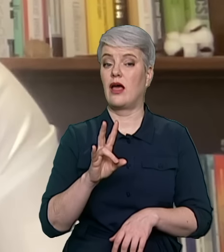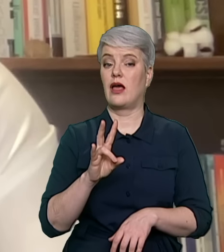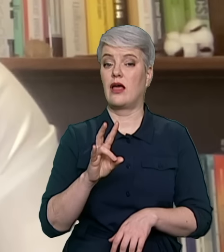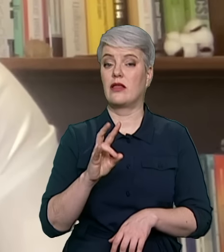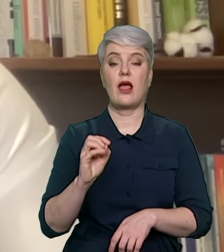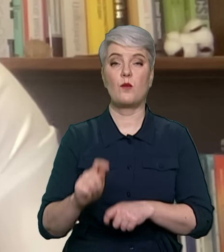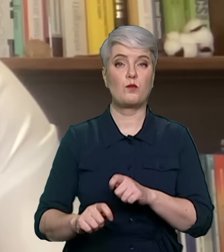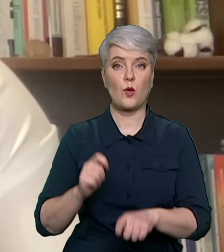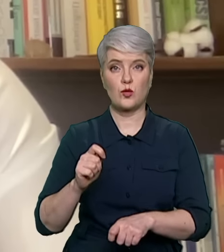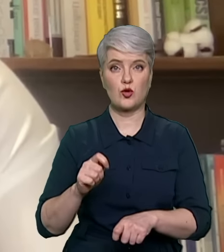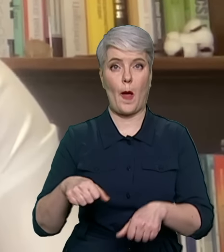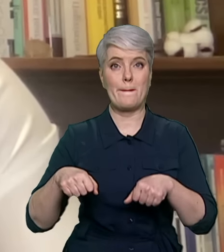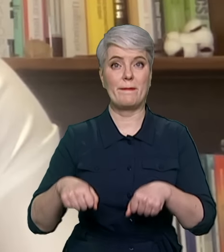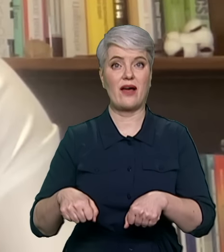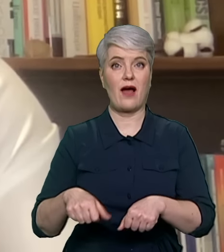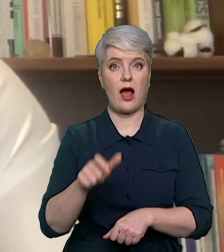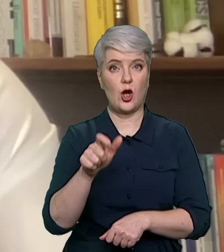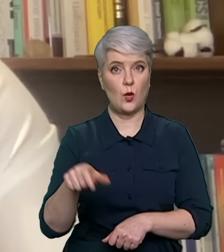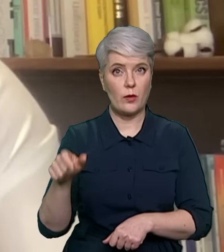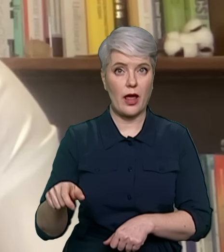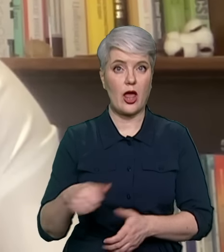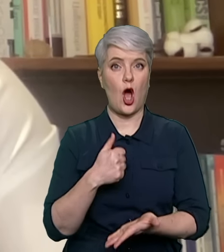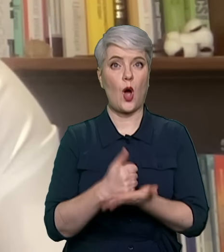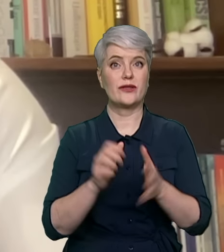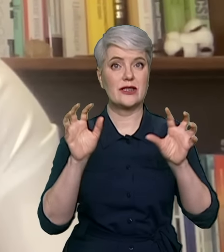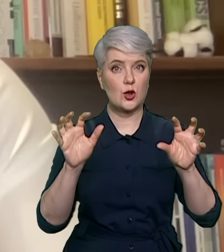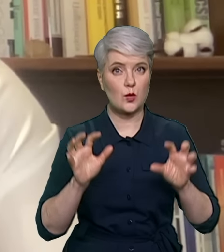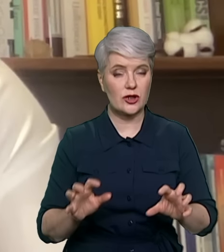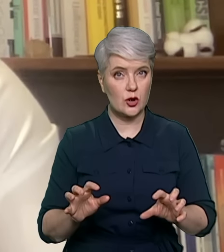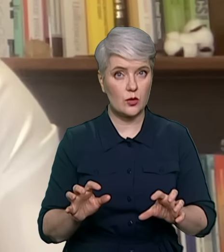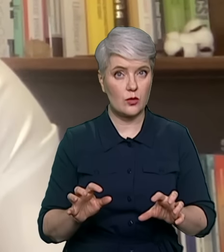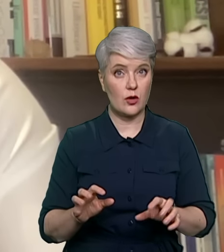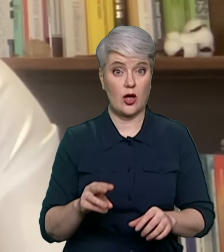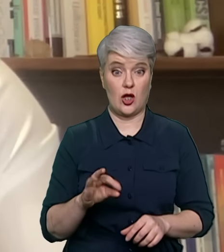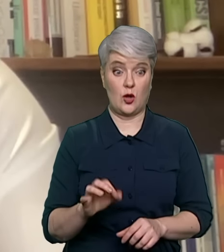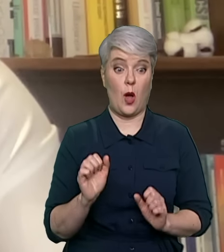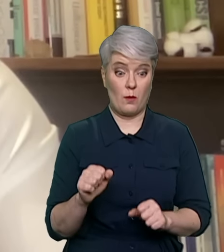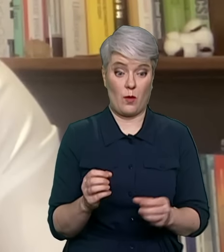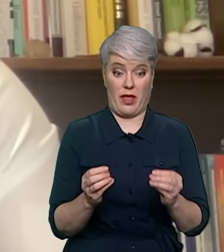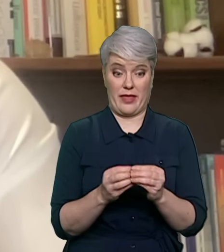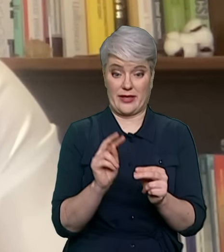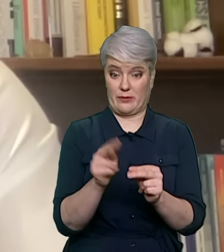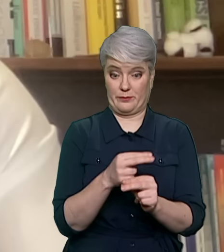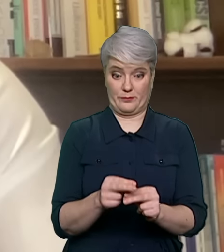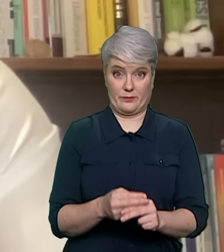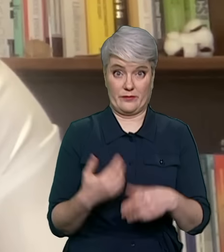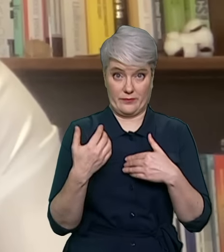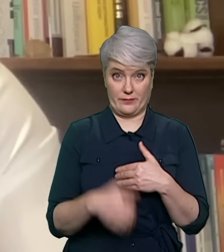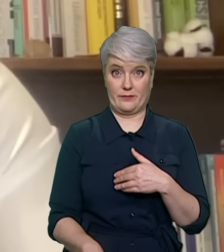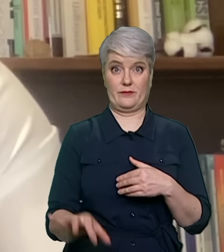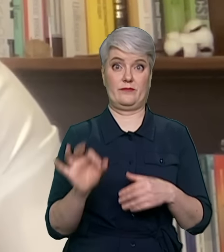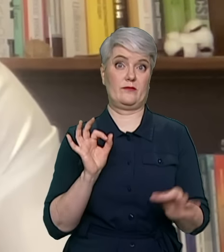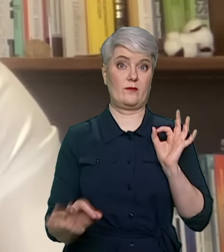або Конституцію, то тут можна, в принципі, там десятками правок його поправити, і все буде нормально. Якщо ми